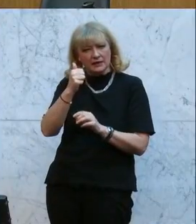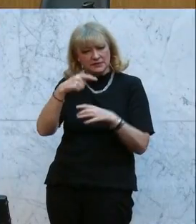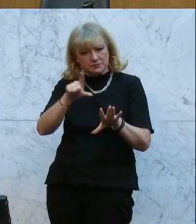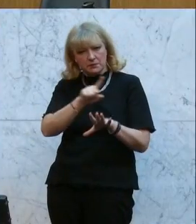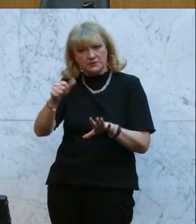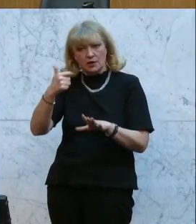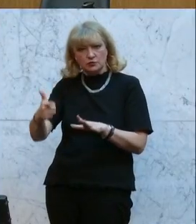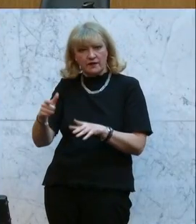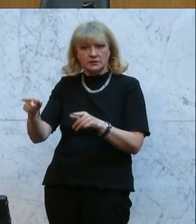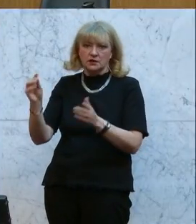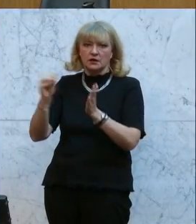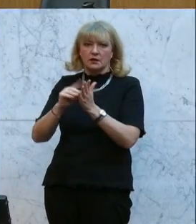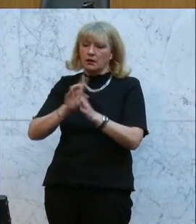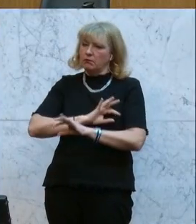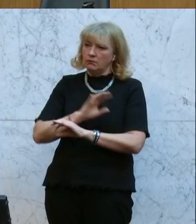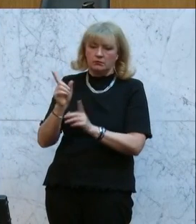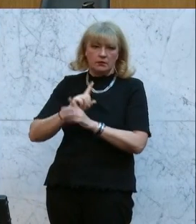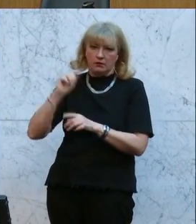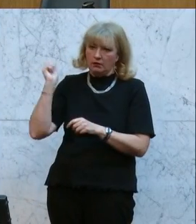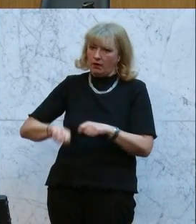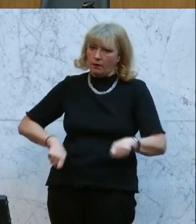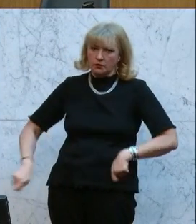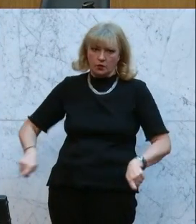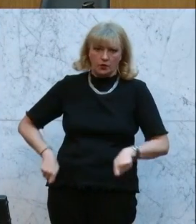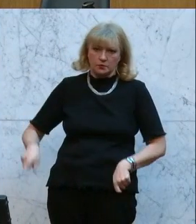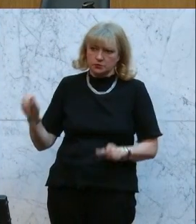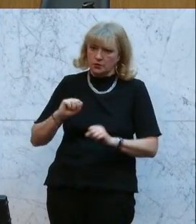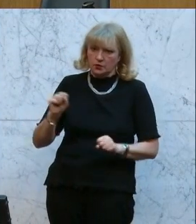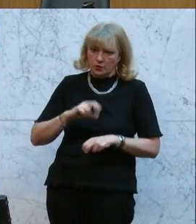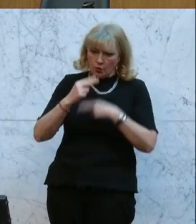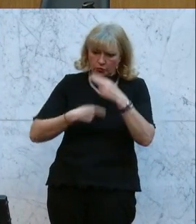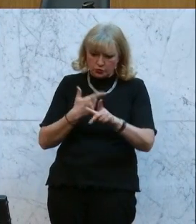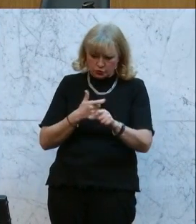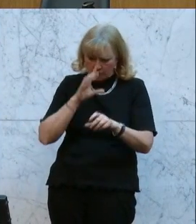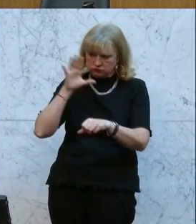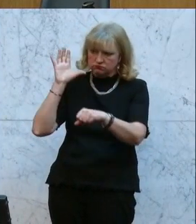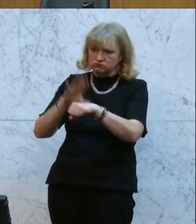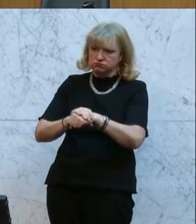ein Best-of-Korruption erleben. Das haben wir klar im U-Ausschuss herausgearbeitet.